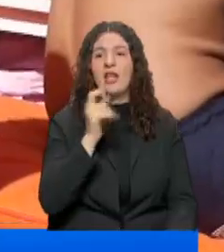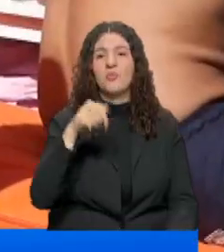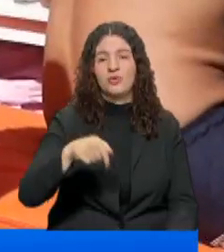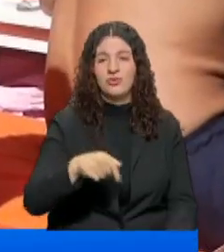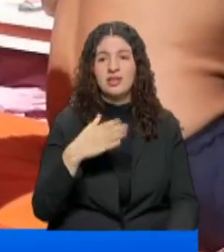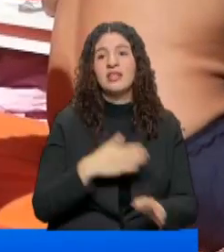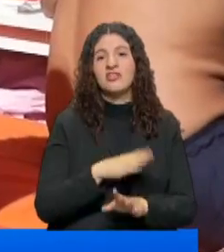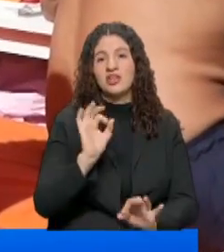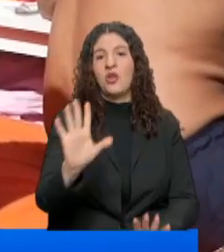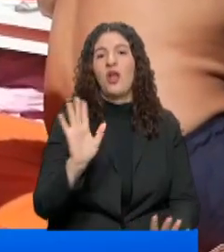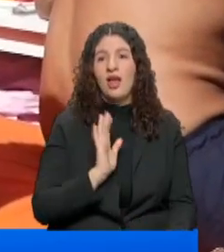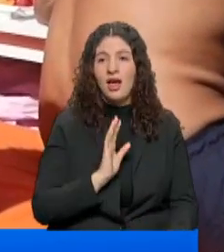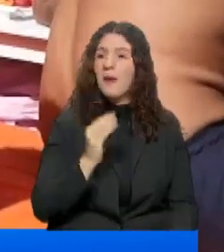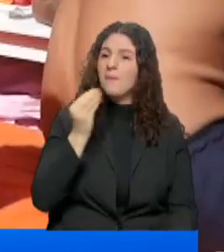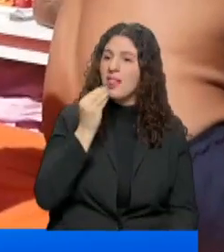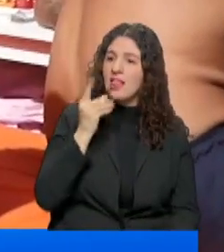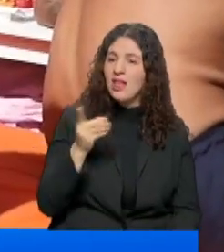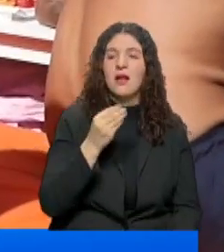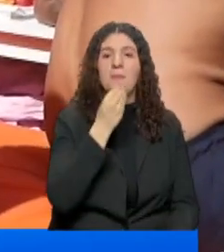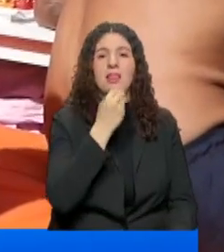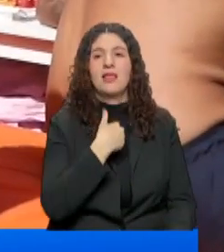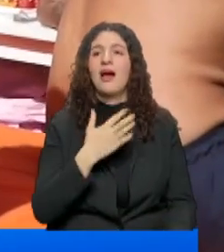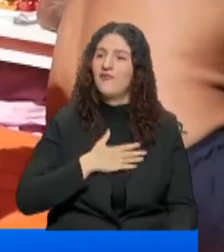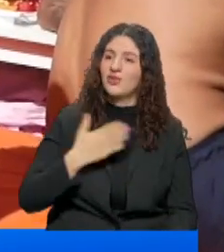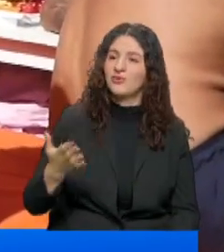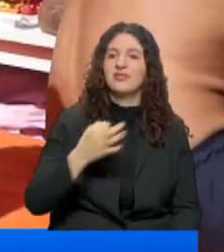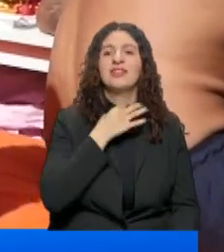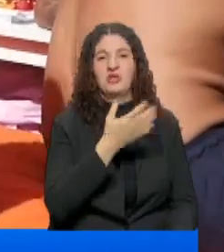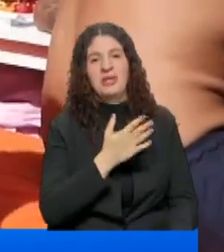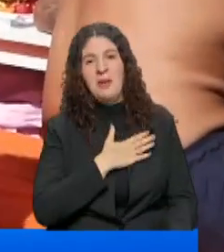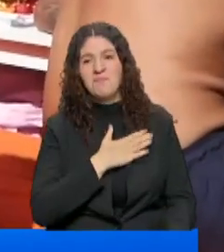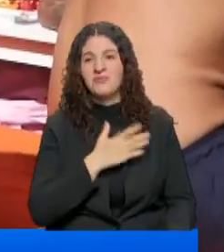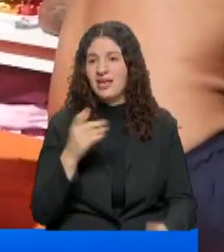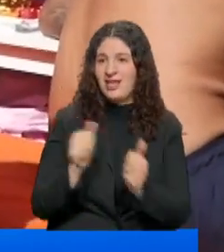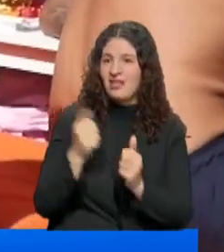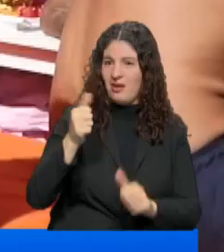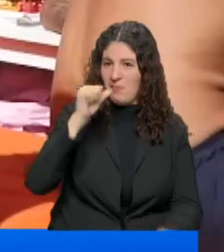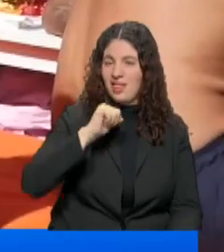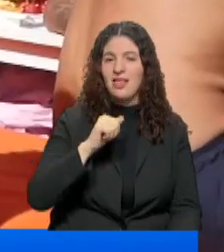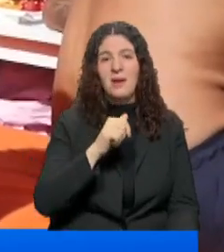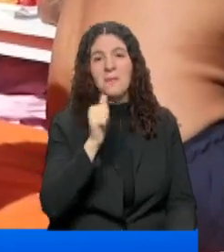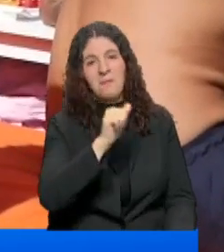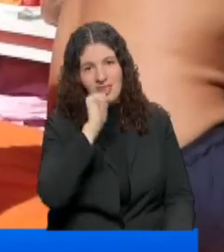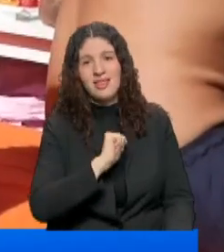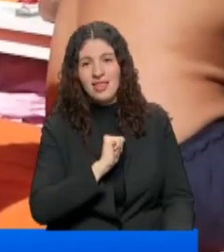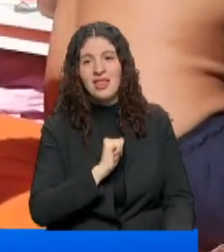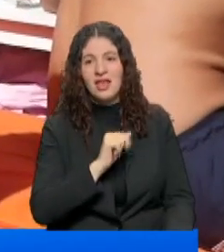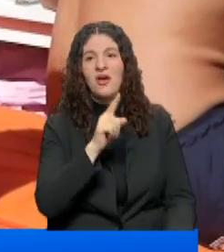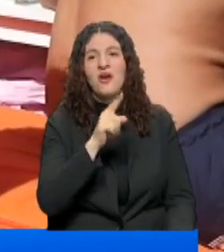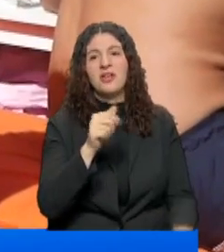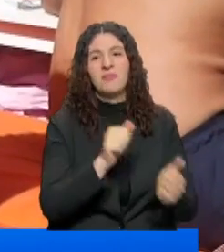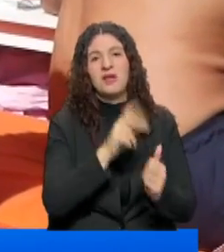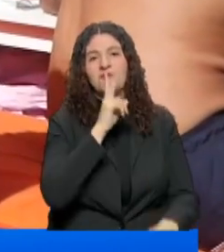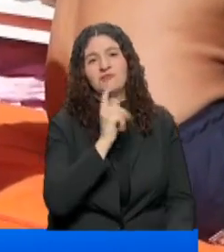burada. Gerçekten öyle. Yediniz mi? Yedim. Afiyet olsun. Teşekkür ederim. Yanında ayranı da içtim. Ayranı da içtim. Onunla